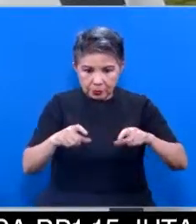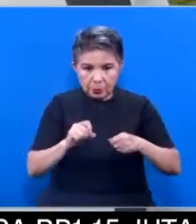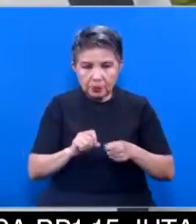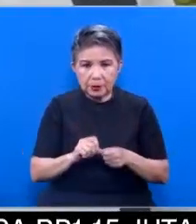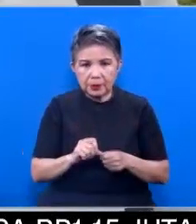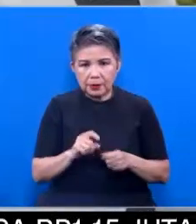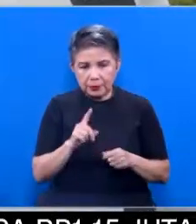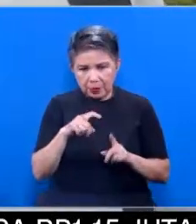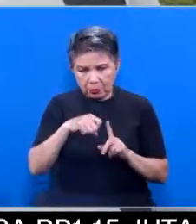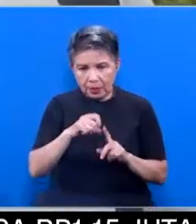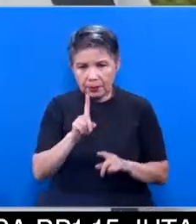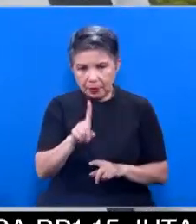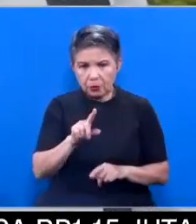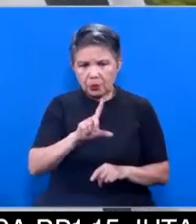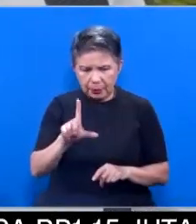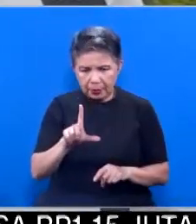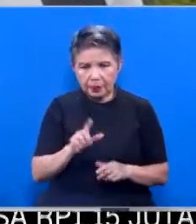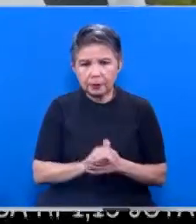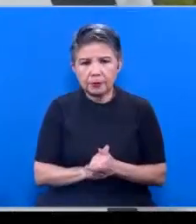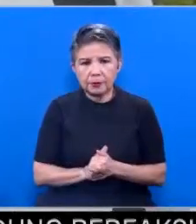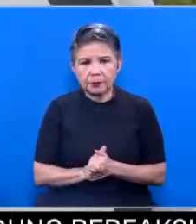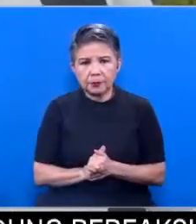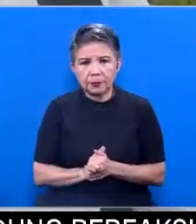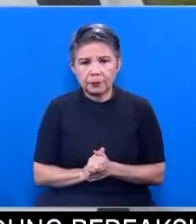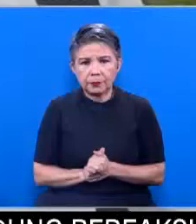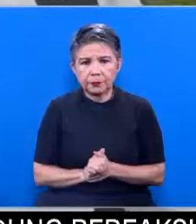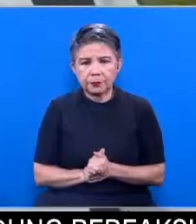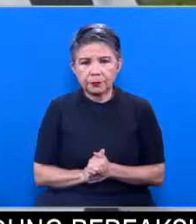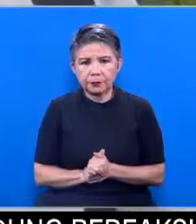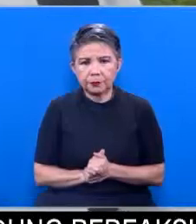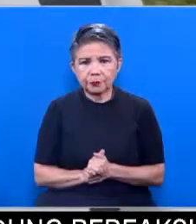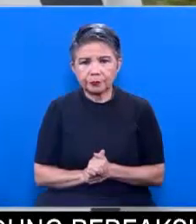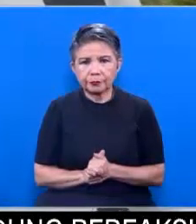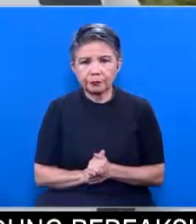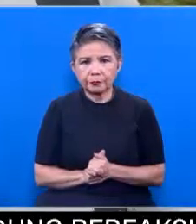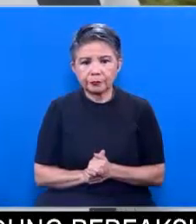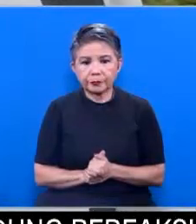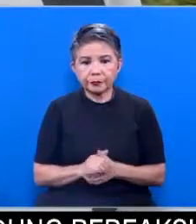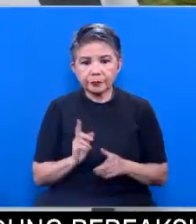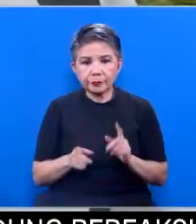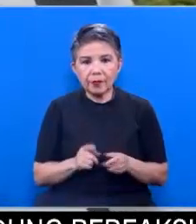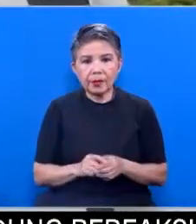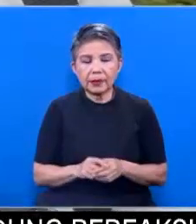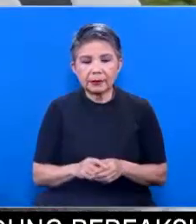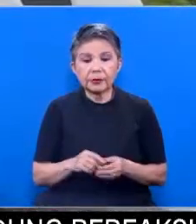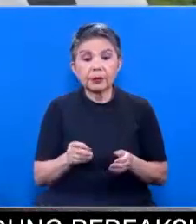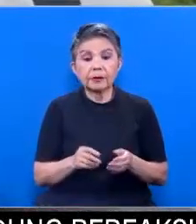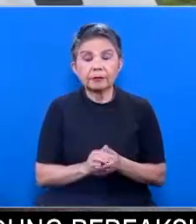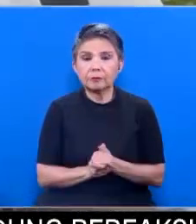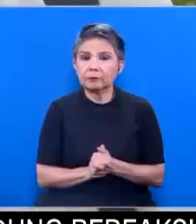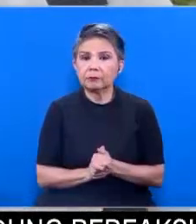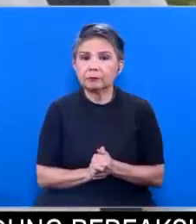dapat 1 liter. Ini kami supaya dari dapat 2 liter untuk dibagikan ke warga